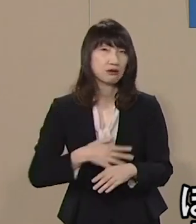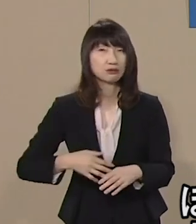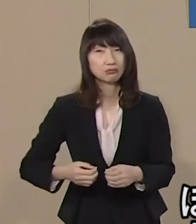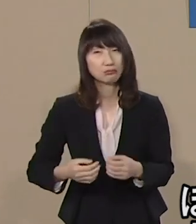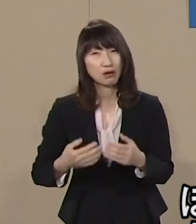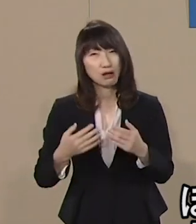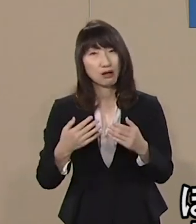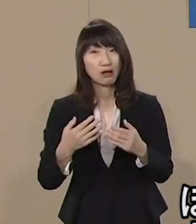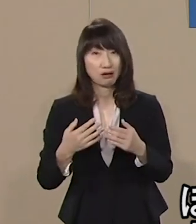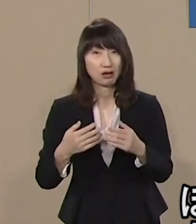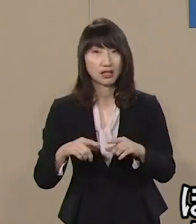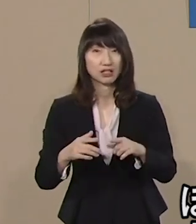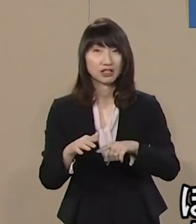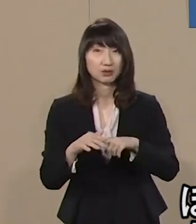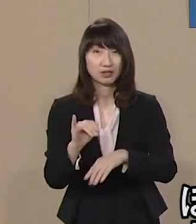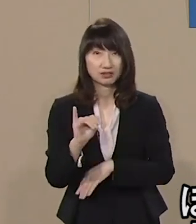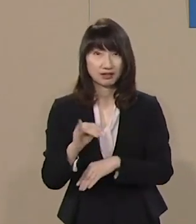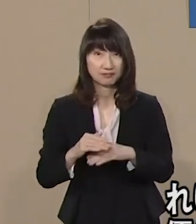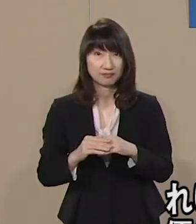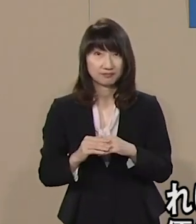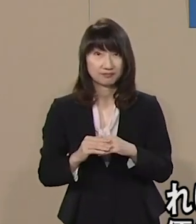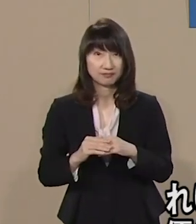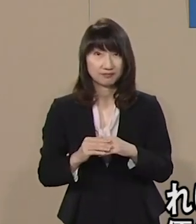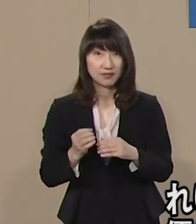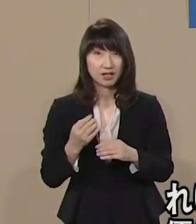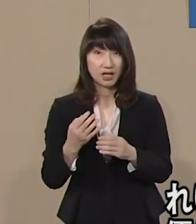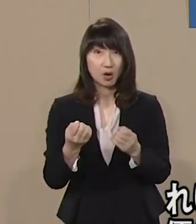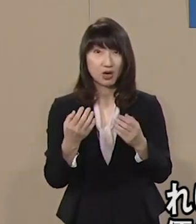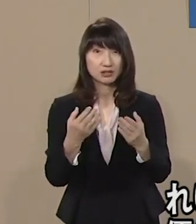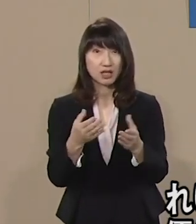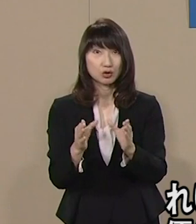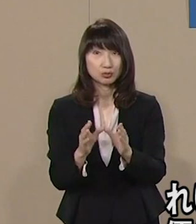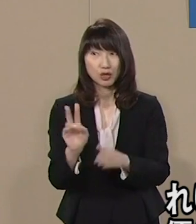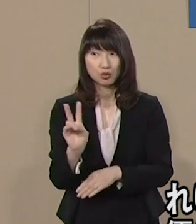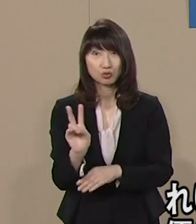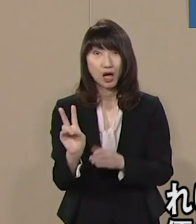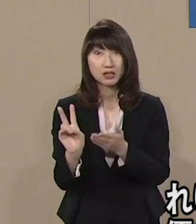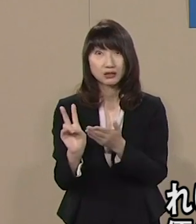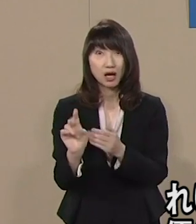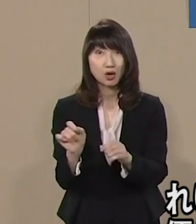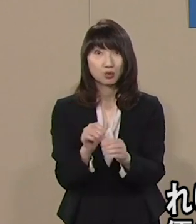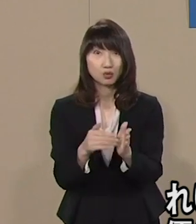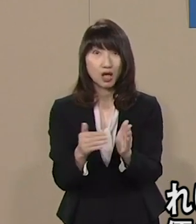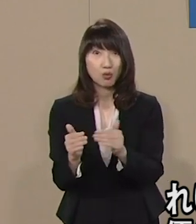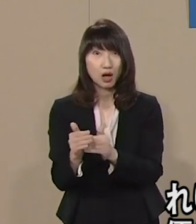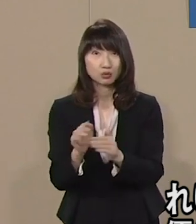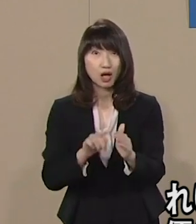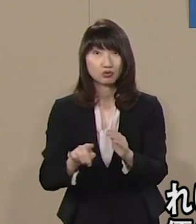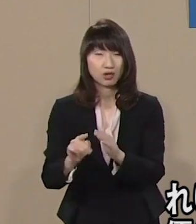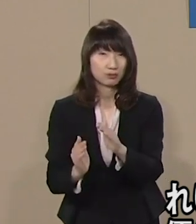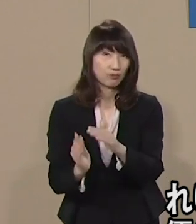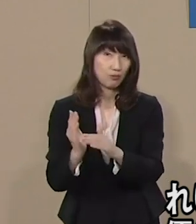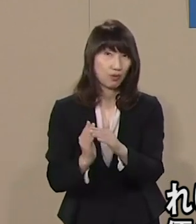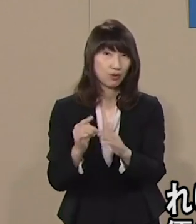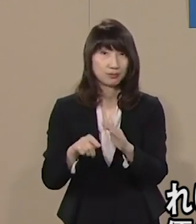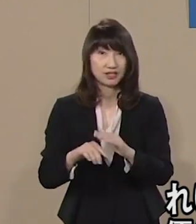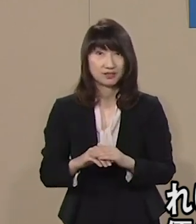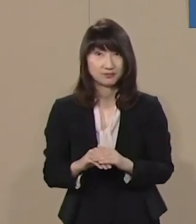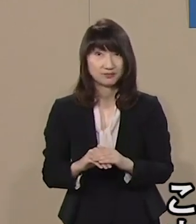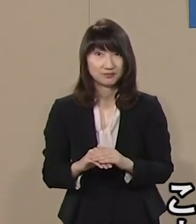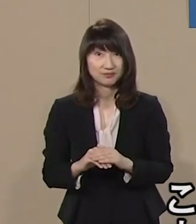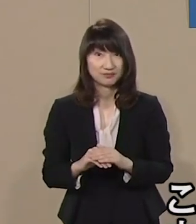動かせなくなった木村 a子さん例は新撰組ではこのお二人が特定枠で優先的に寺院になり